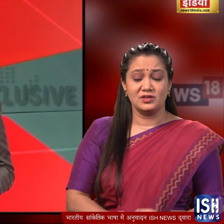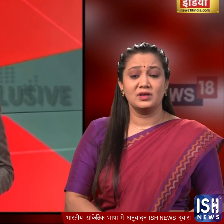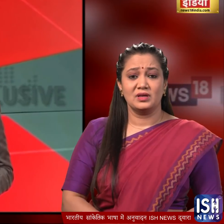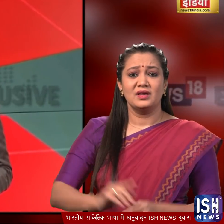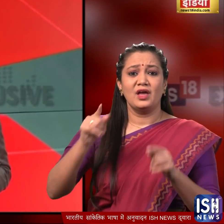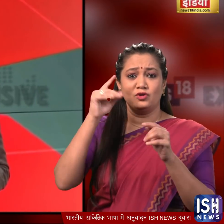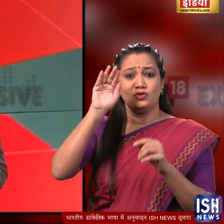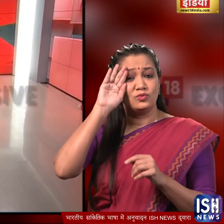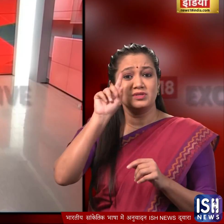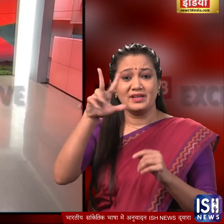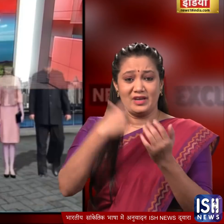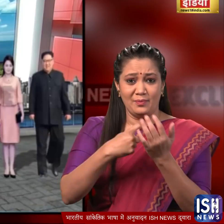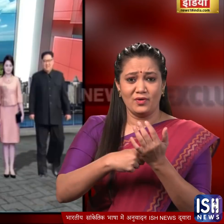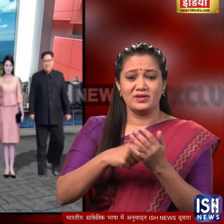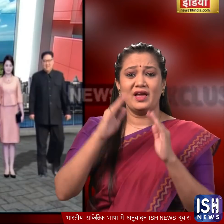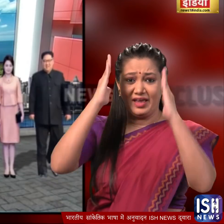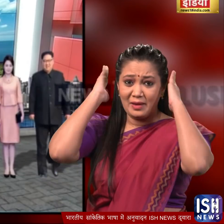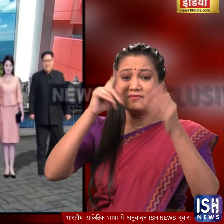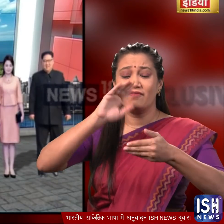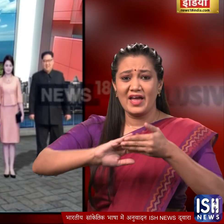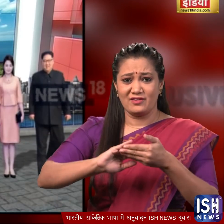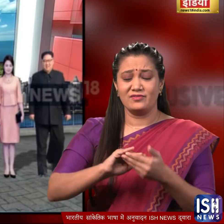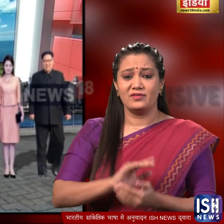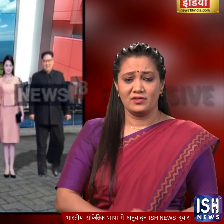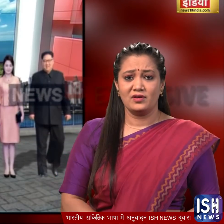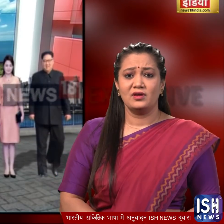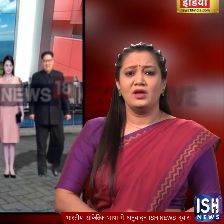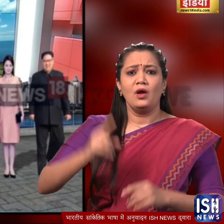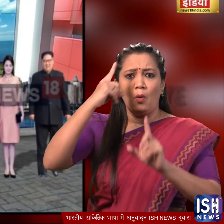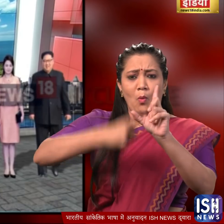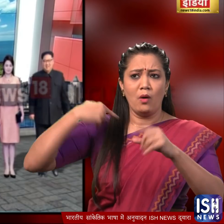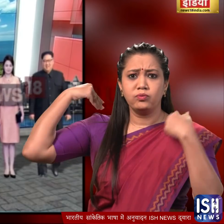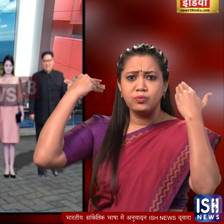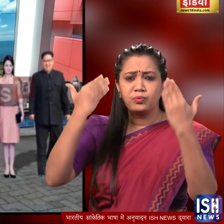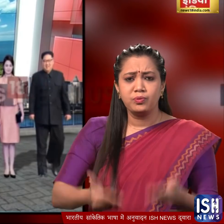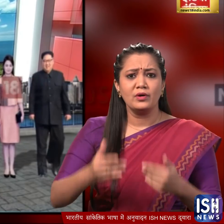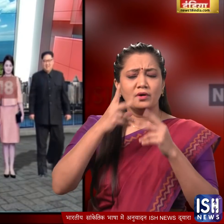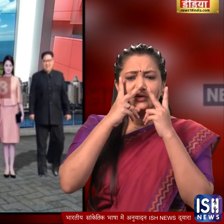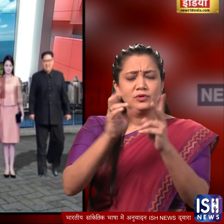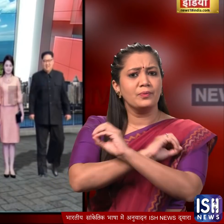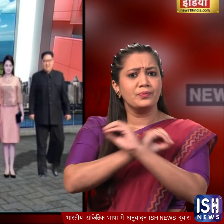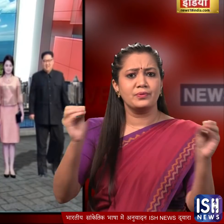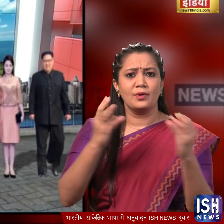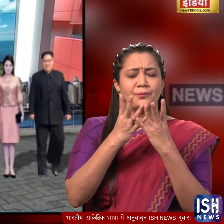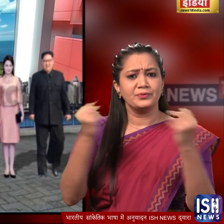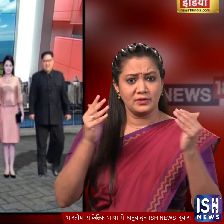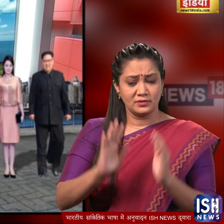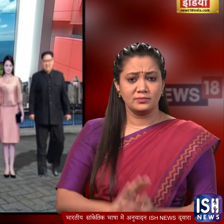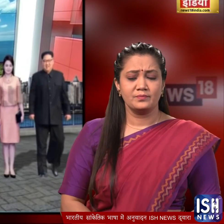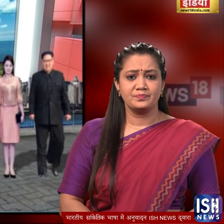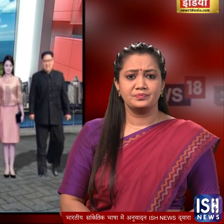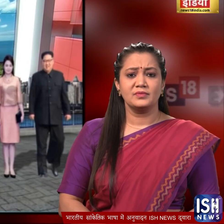के अरुण जोयाल की रिपोर्ट है कि किम जोंग उन की पत्नी री सोल जू पिछले 1 साल से सार्वजनिक रूप से नजर नहीं